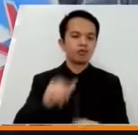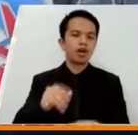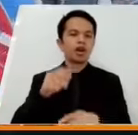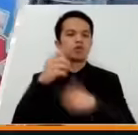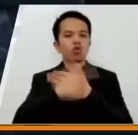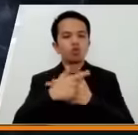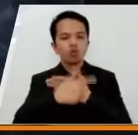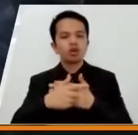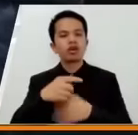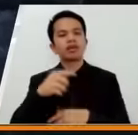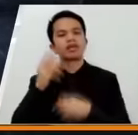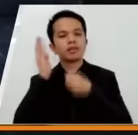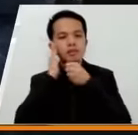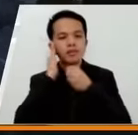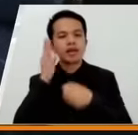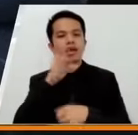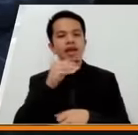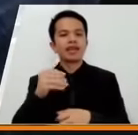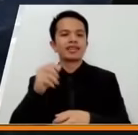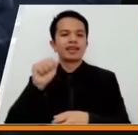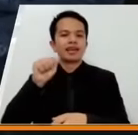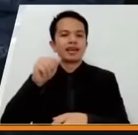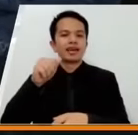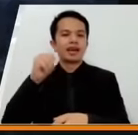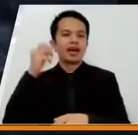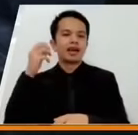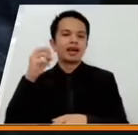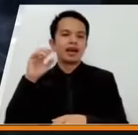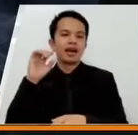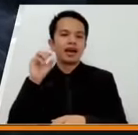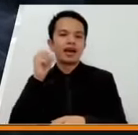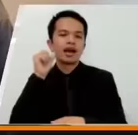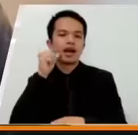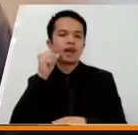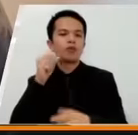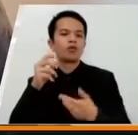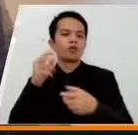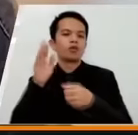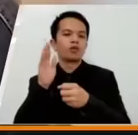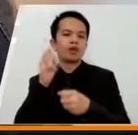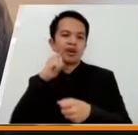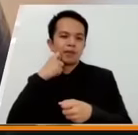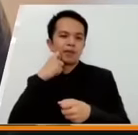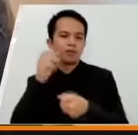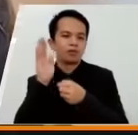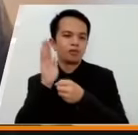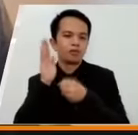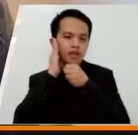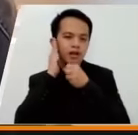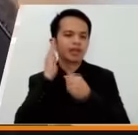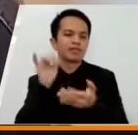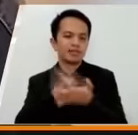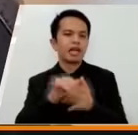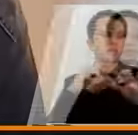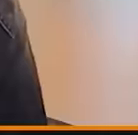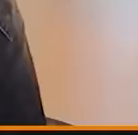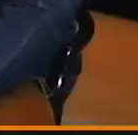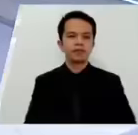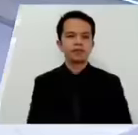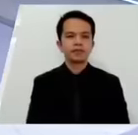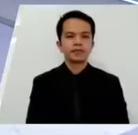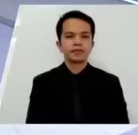at Apple Podcasts. Mapapanood din ito sa Facebook at YouTube channel ng GMA Integrated News.